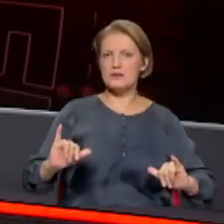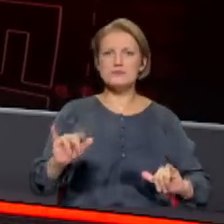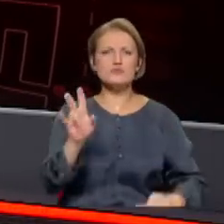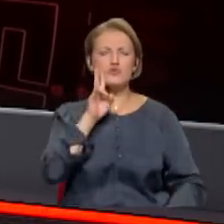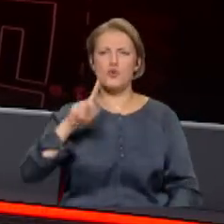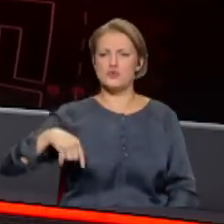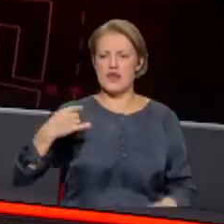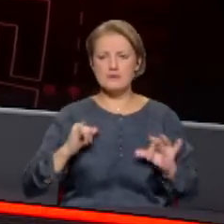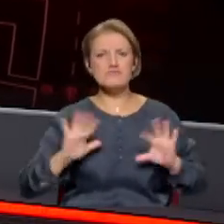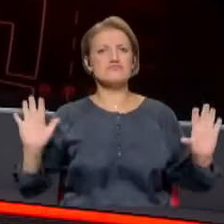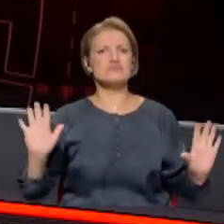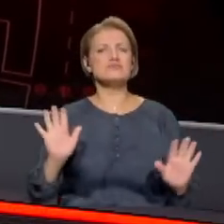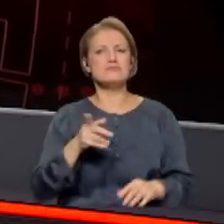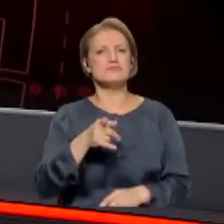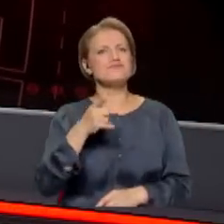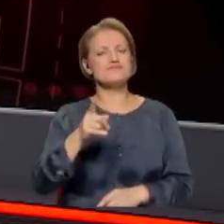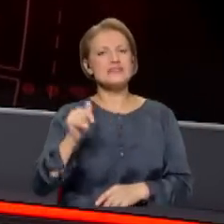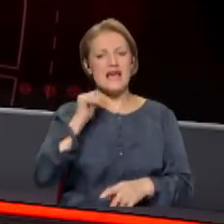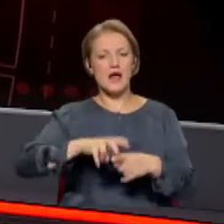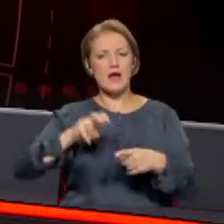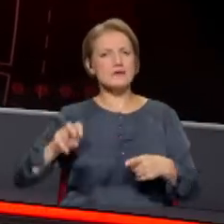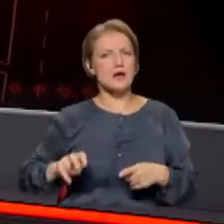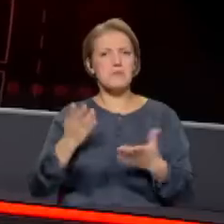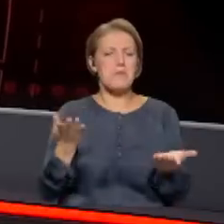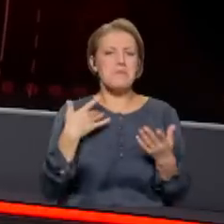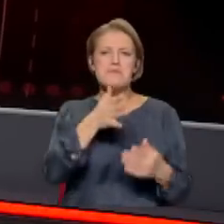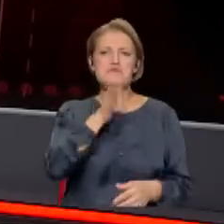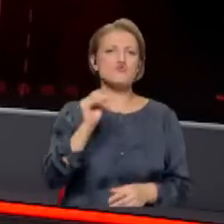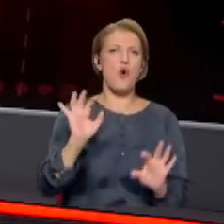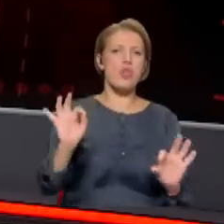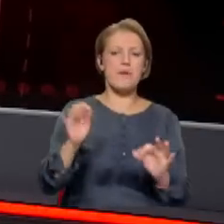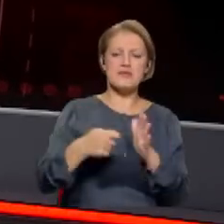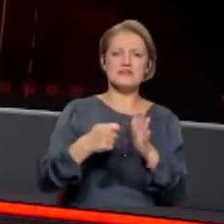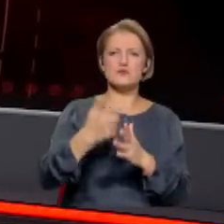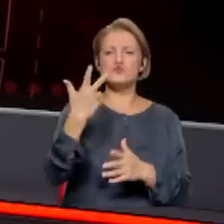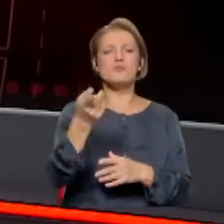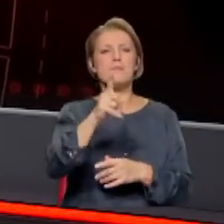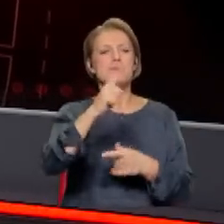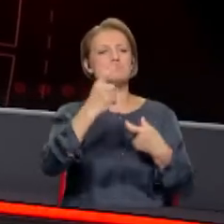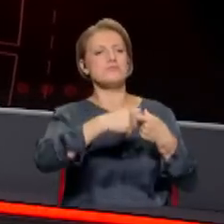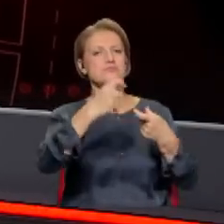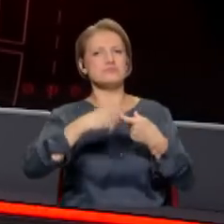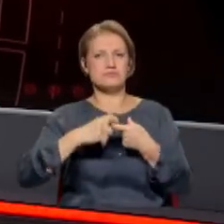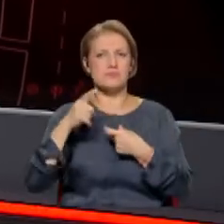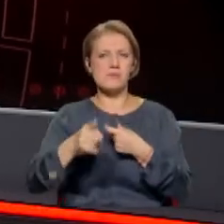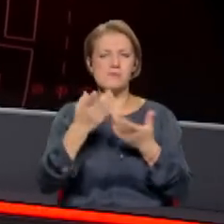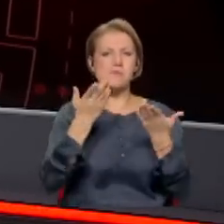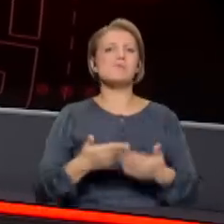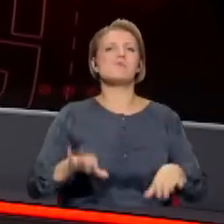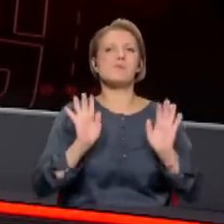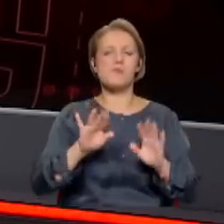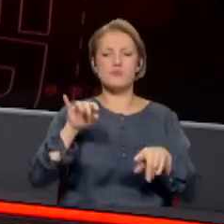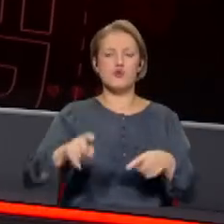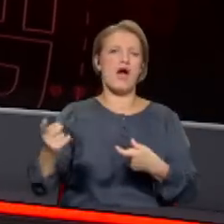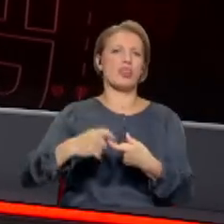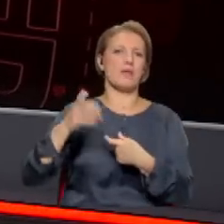son derece rahatsız edici. Geri adım atılır mı bilmiyorum. Çok önemli bir isim demek ki. 3 kez diğer iller Mahmut Tanal'ın iddiasına göre kabul etmemiş ve